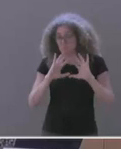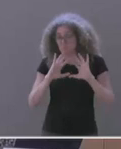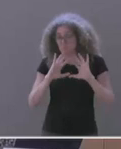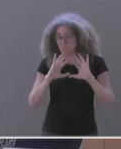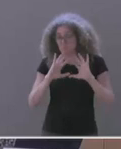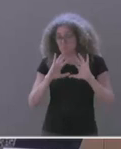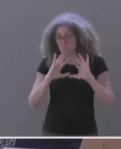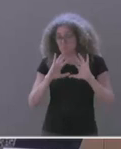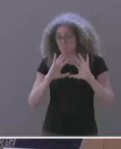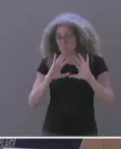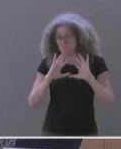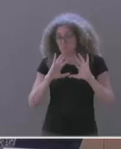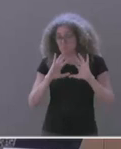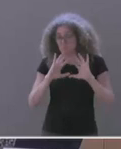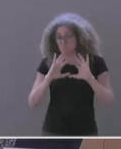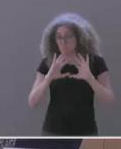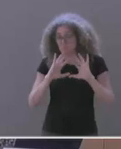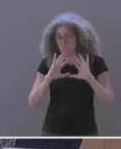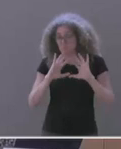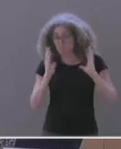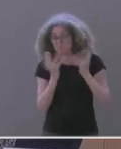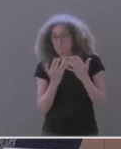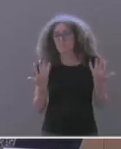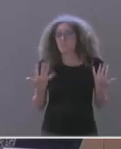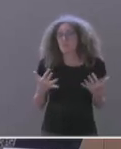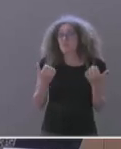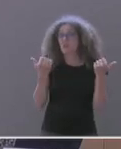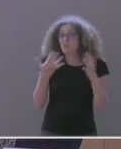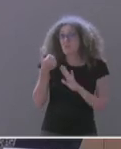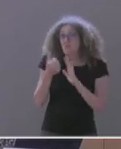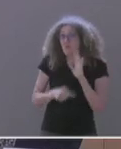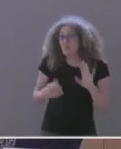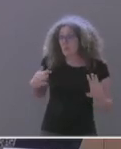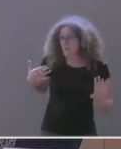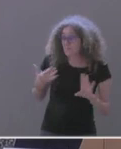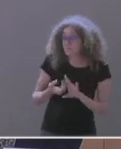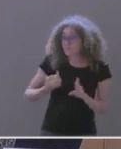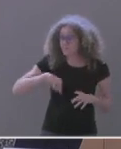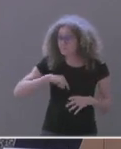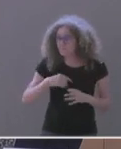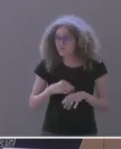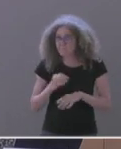Je ne cesse d'alerter depuis plusieurs mois sur la crise, et on est plusieurs ici à le faire, du logement.